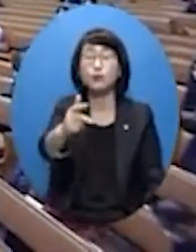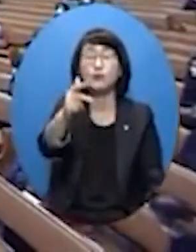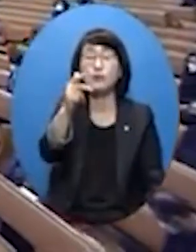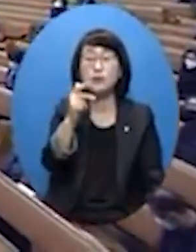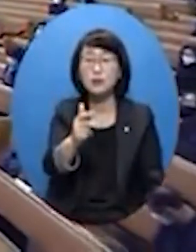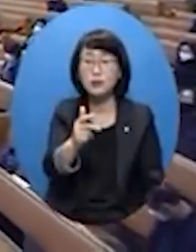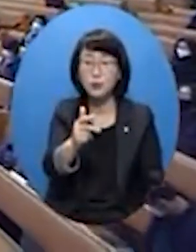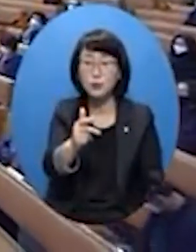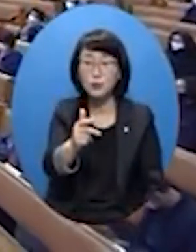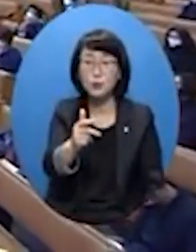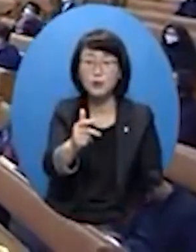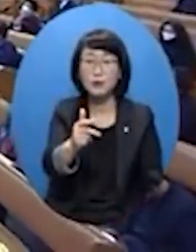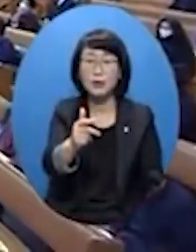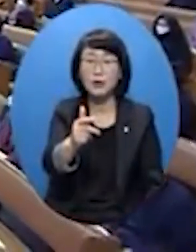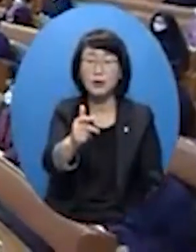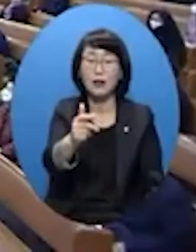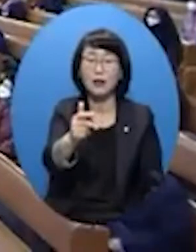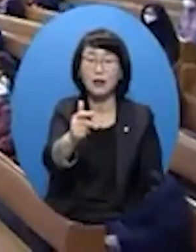s55